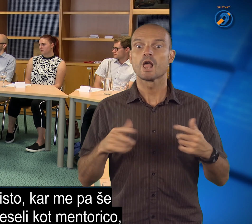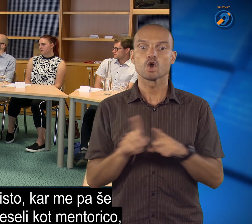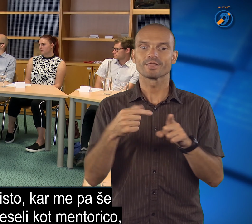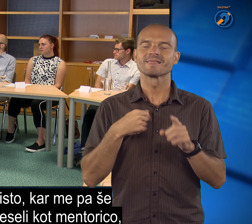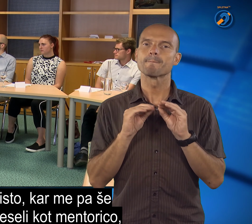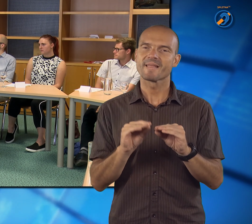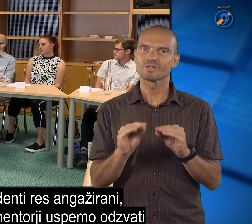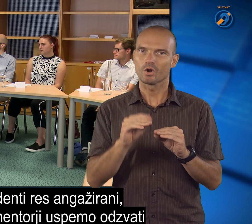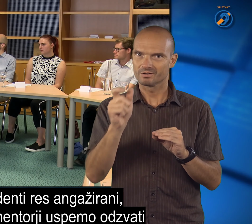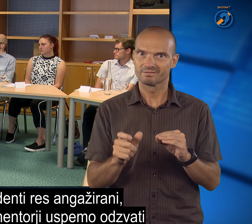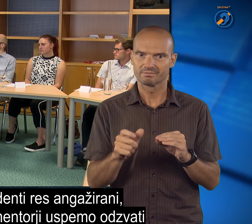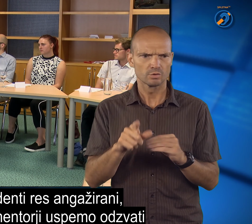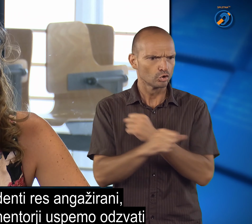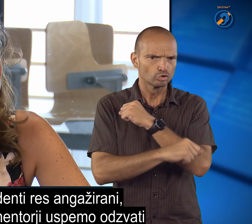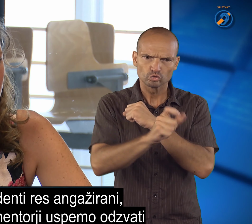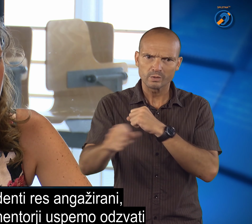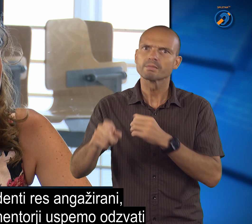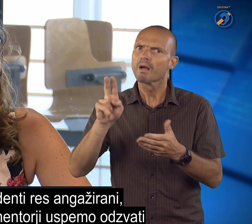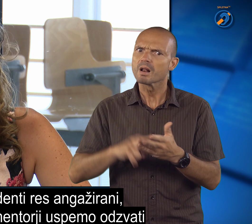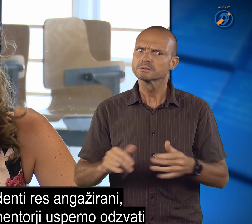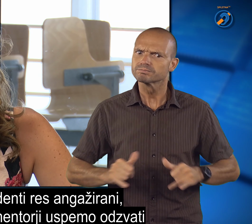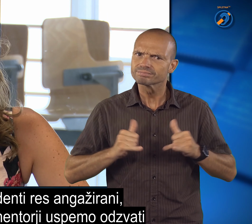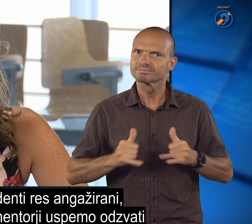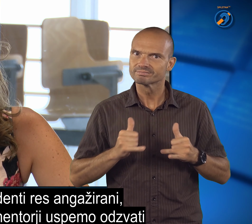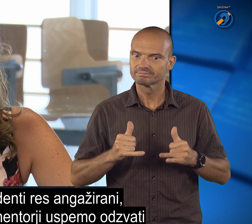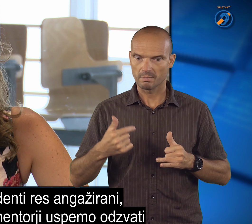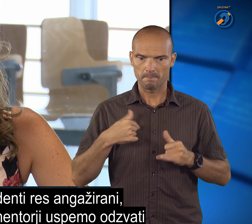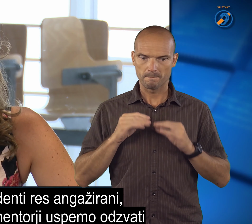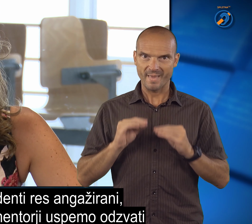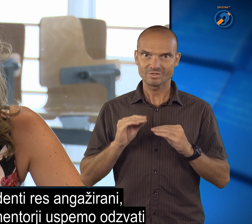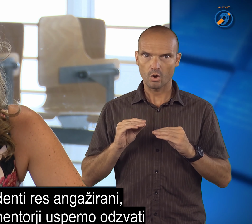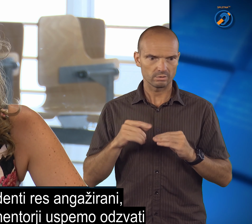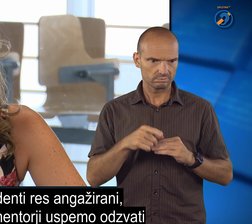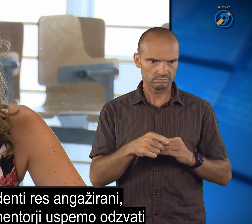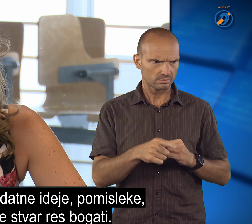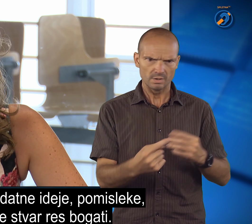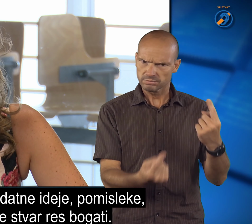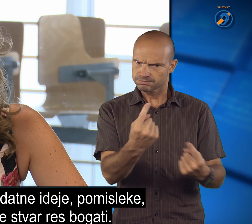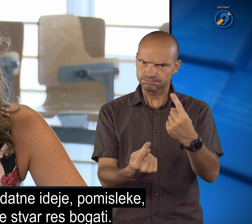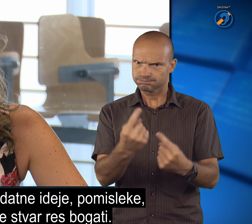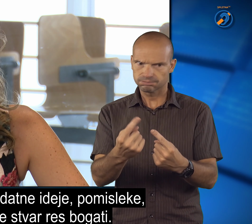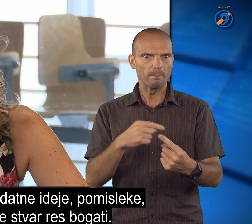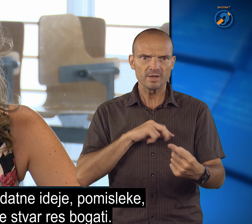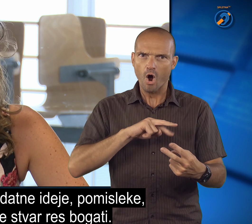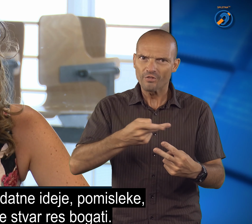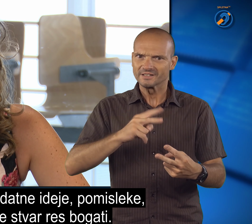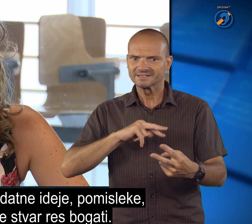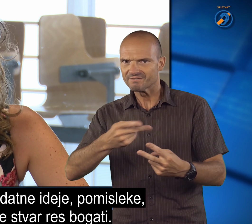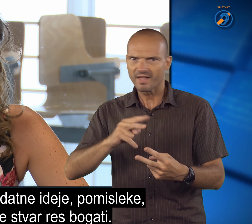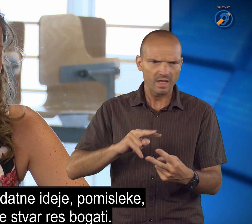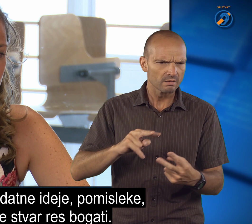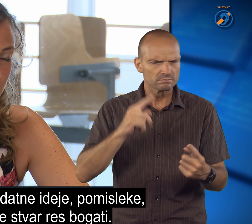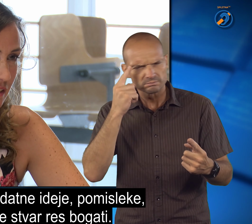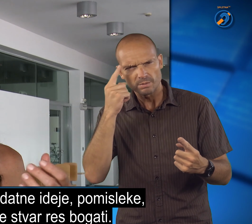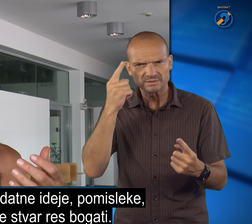kot mentorico, da so študenti res angažirani in če se kot mentorji uspemo odzvati na neke njihove še dodatne